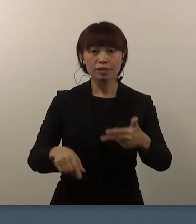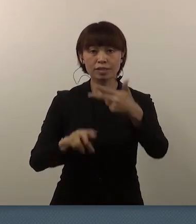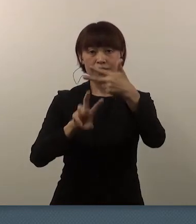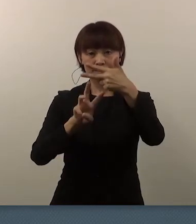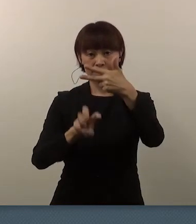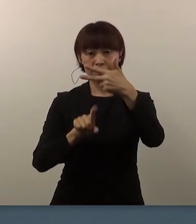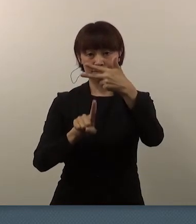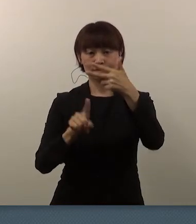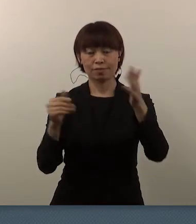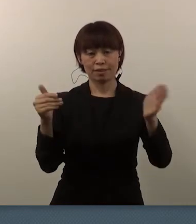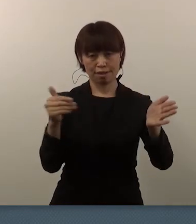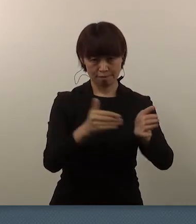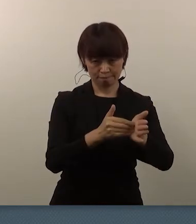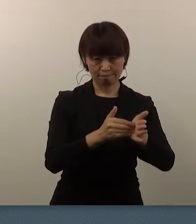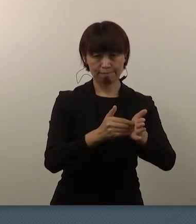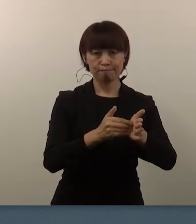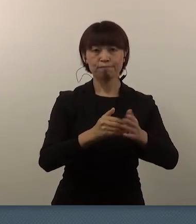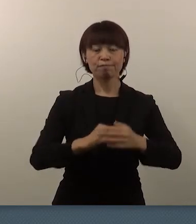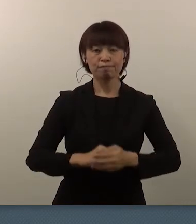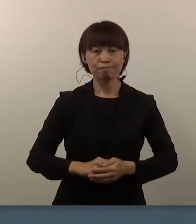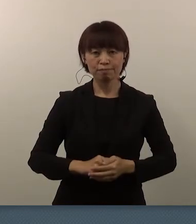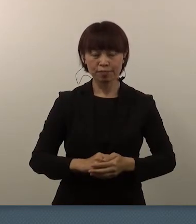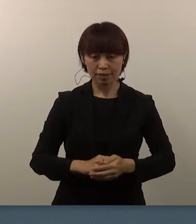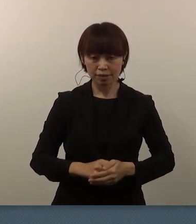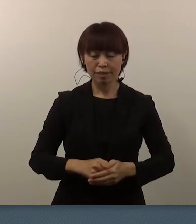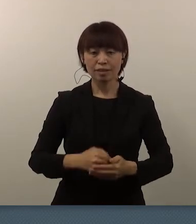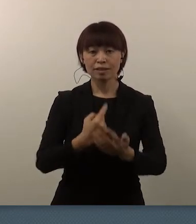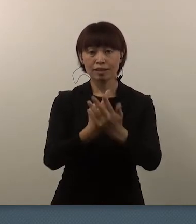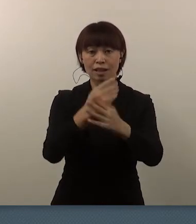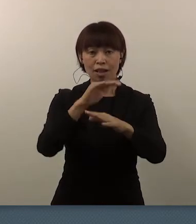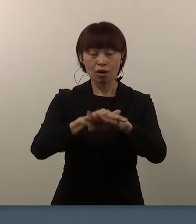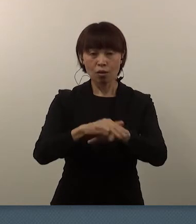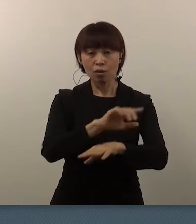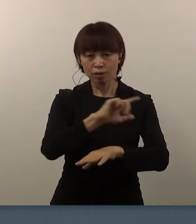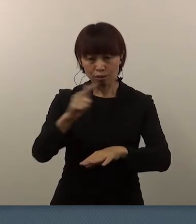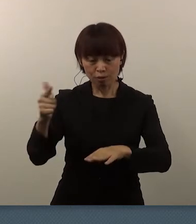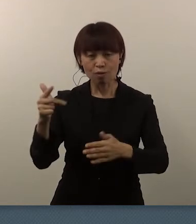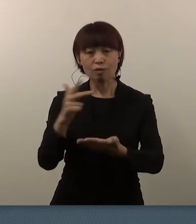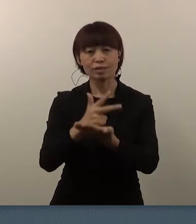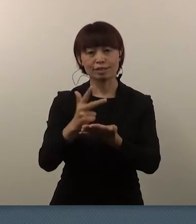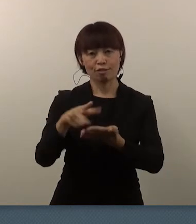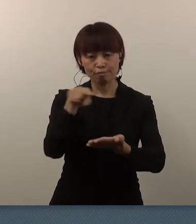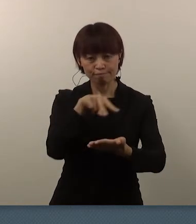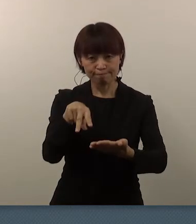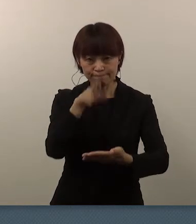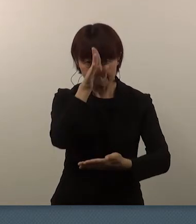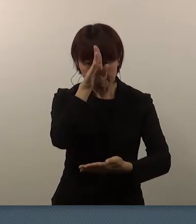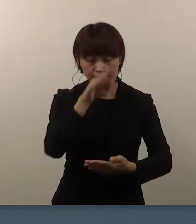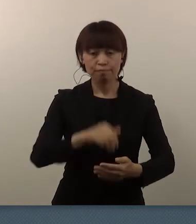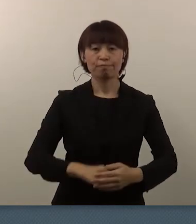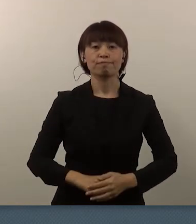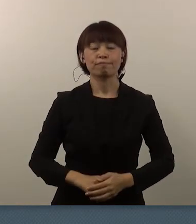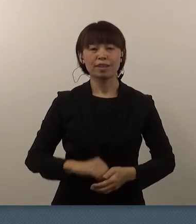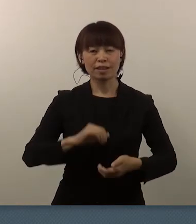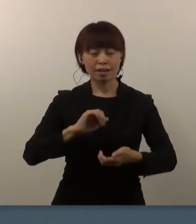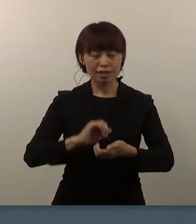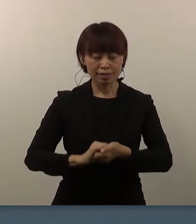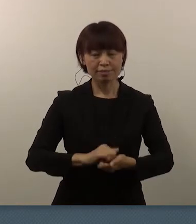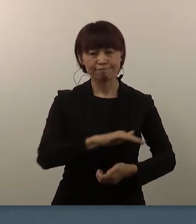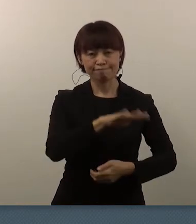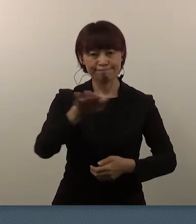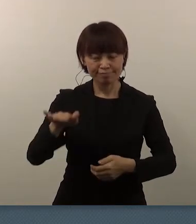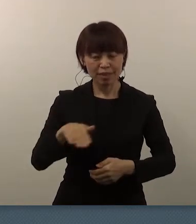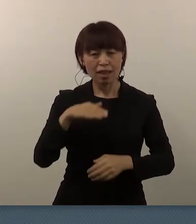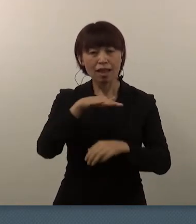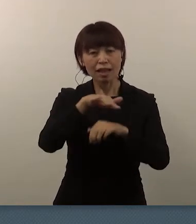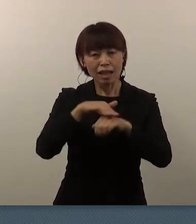日までとなっています。参加方法とアクセス先は資料記載の通りであります。ぜひ多くの皆様に可愛い